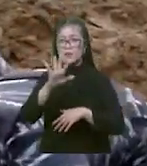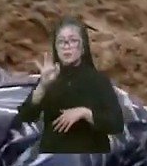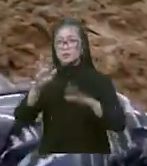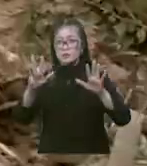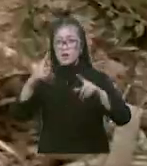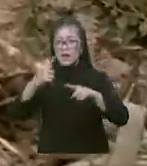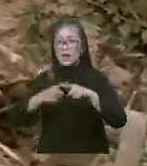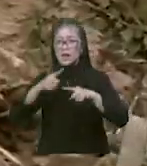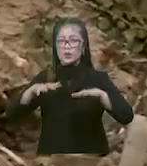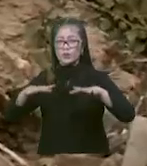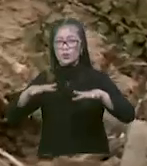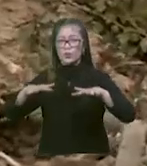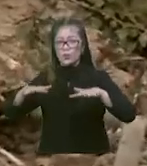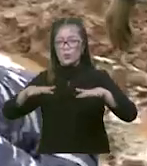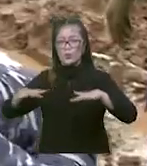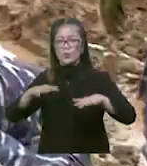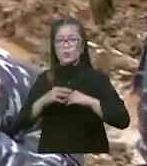susulan.